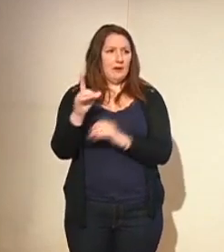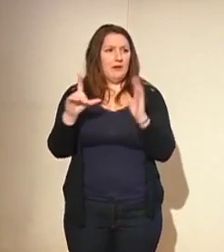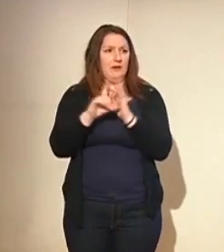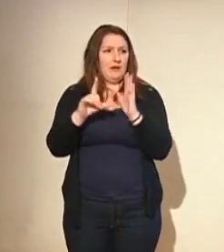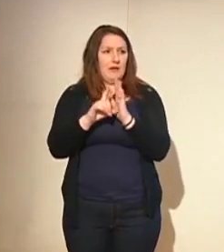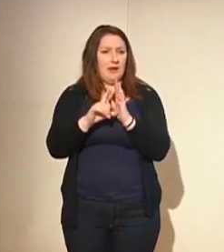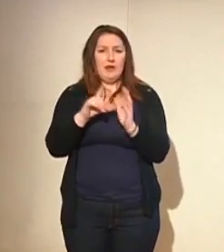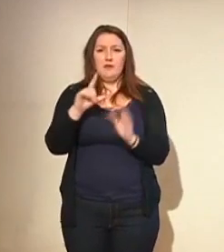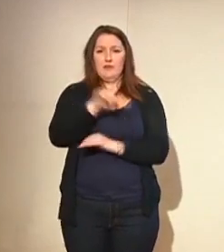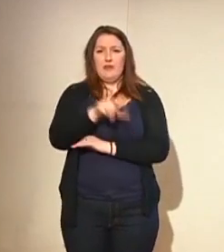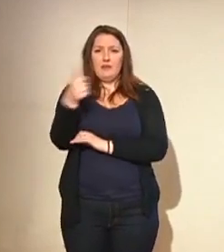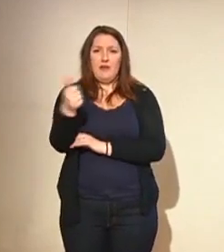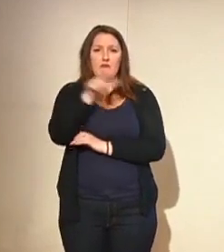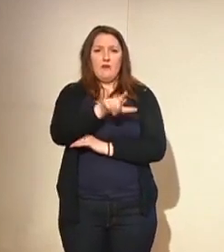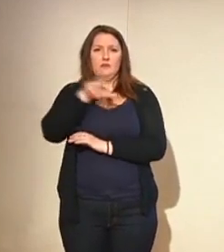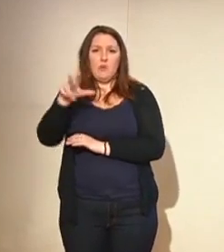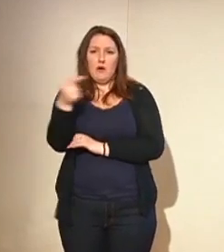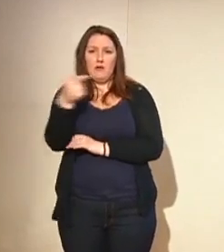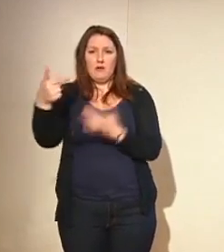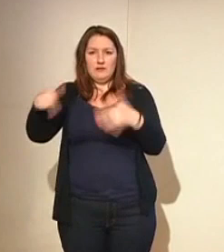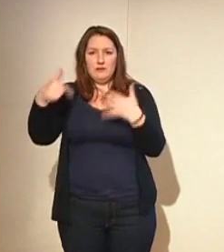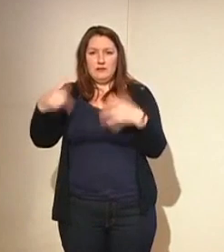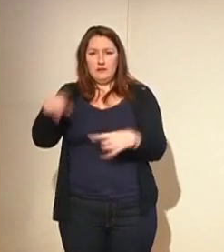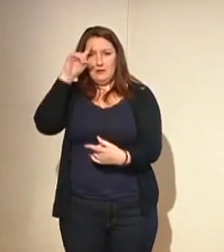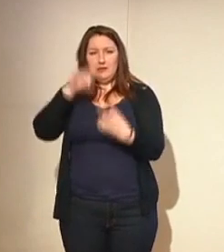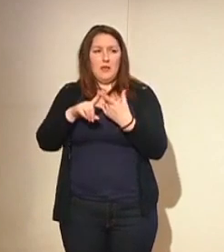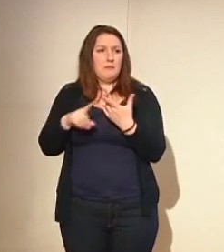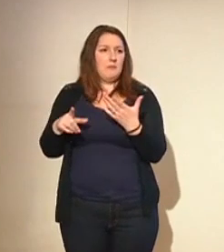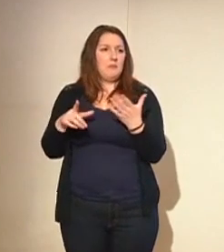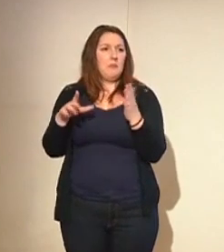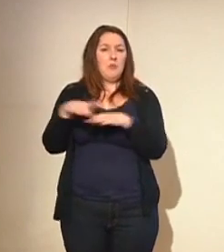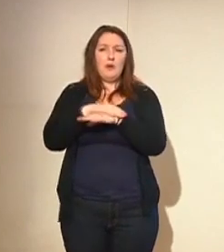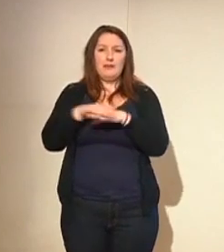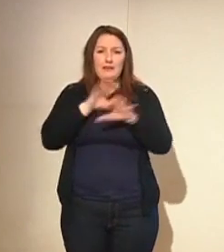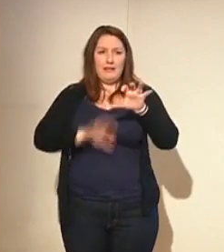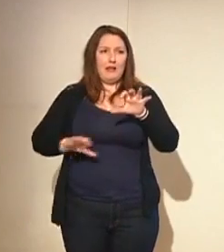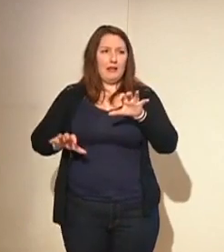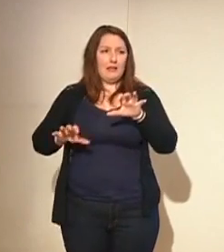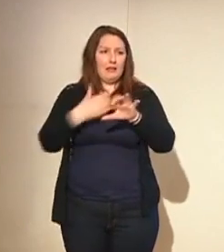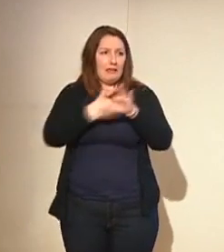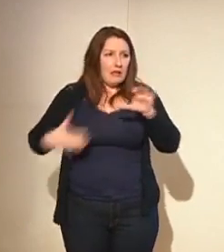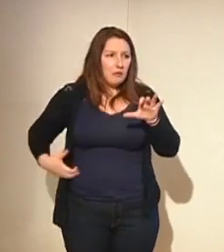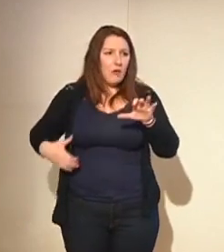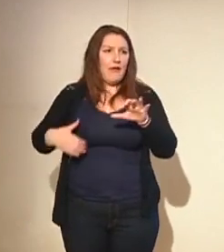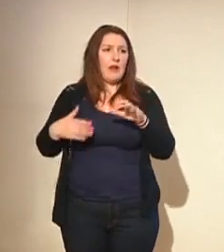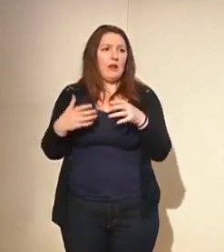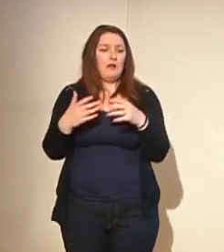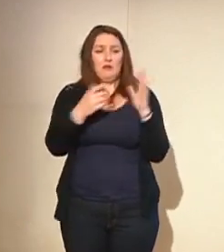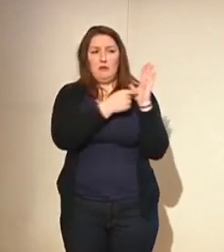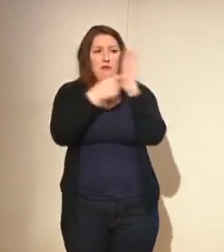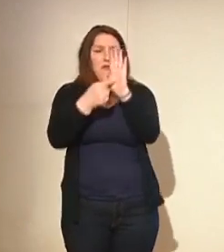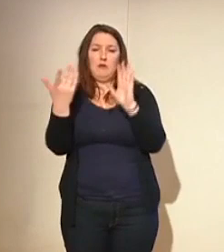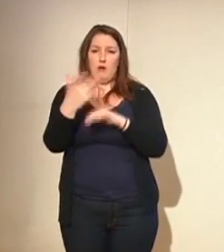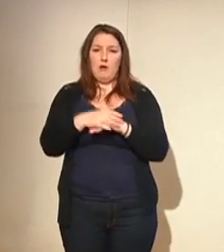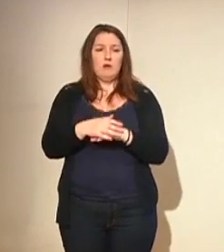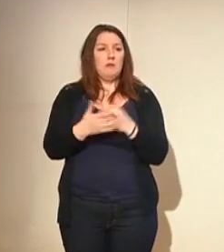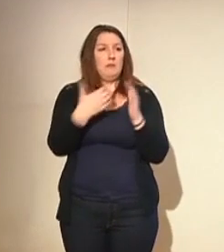23- 17 du Code Général des collectivité territoriale qui stipule que les fonctions du maire d'adjoint